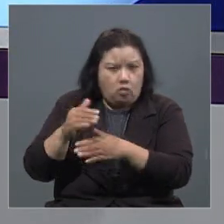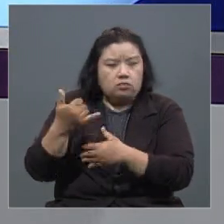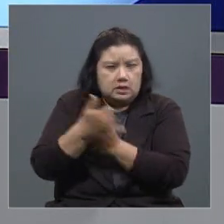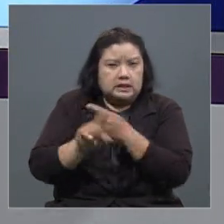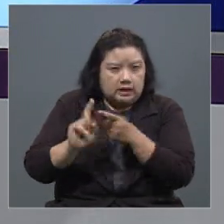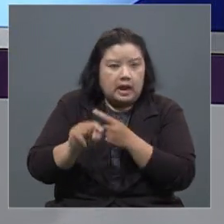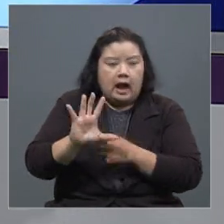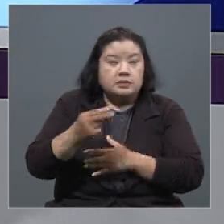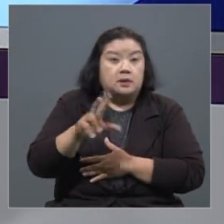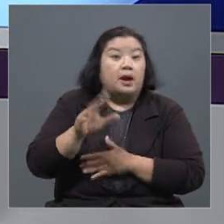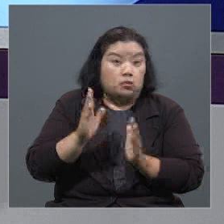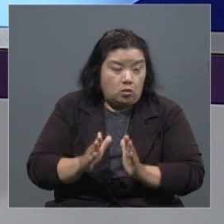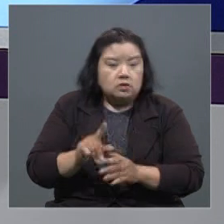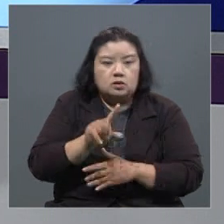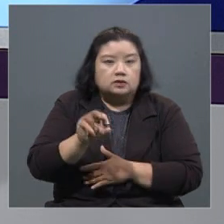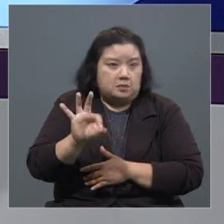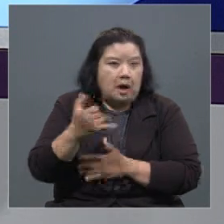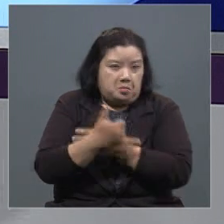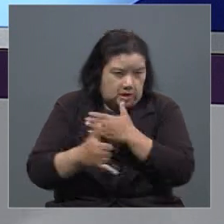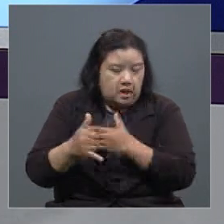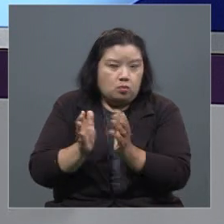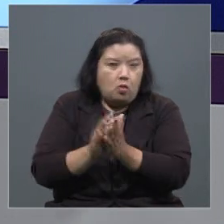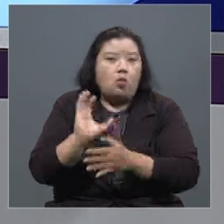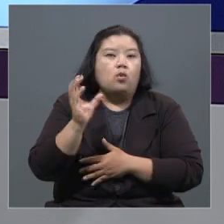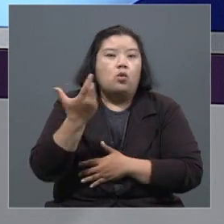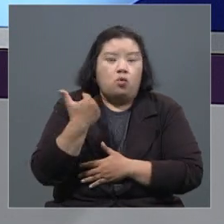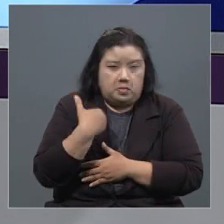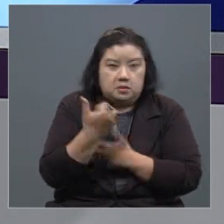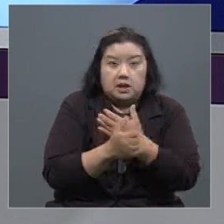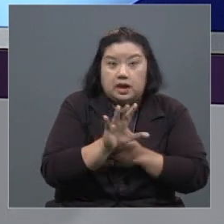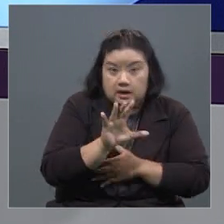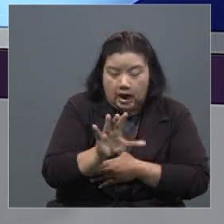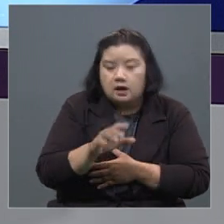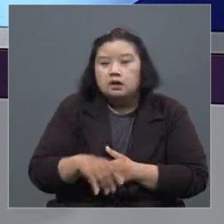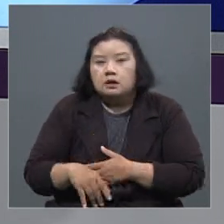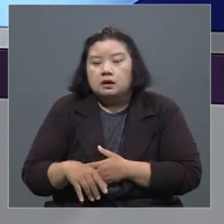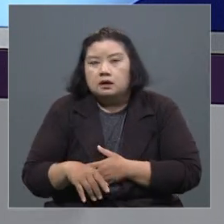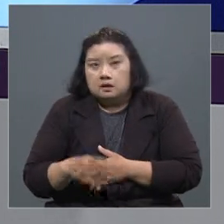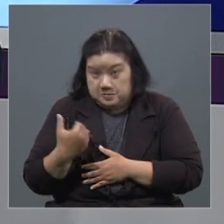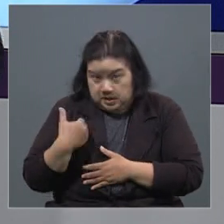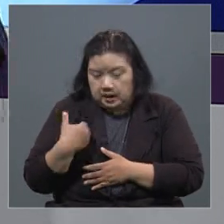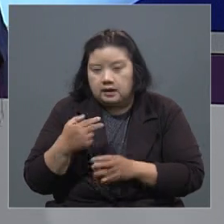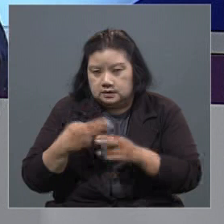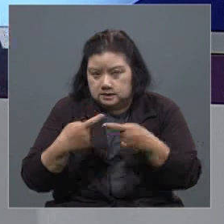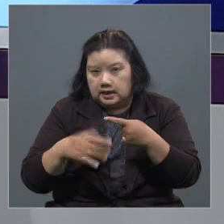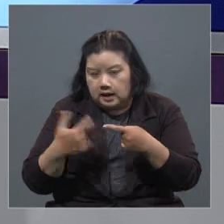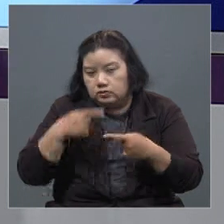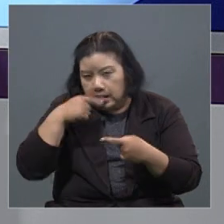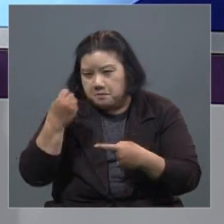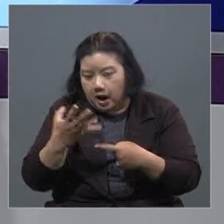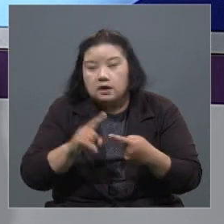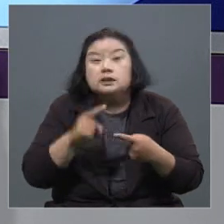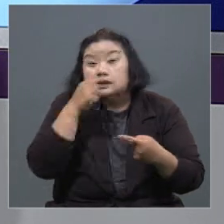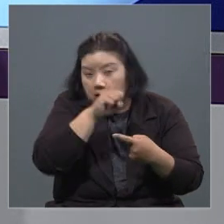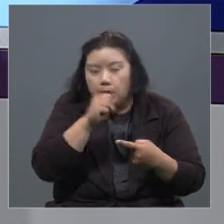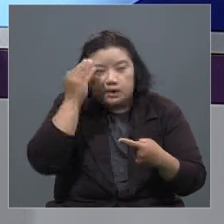น139ประเทศซึ่ง5ประเทศและดินแดนที่คนไทยไปทำงานมากที่สุดได้แก่ไต้หวัน